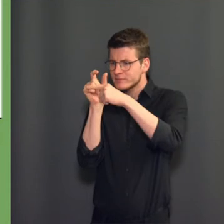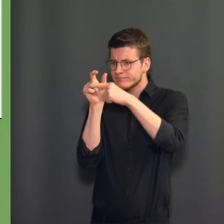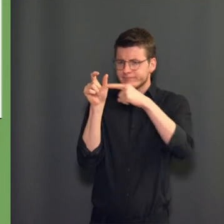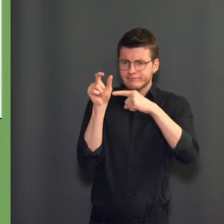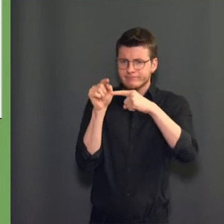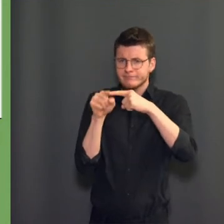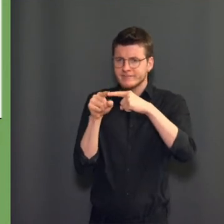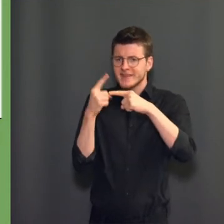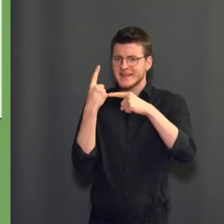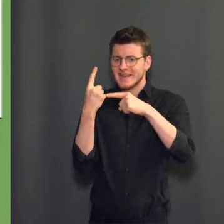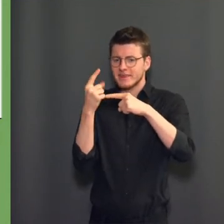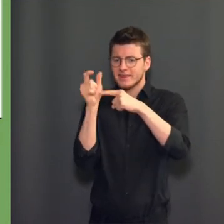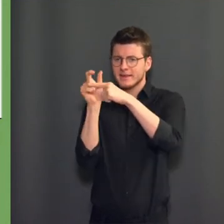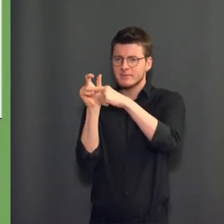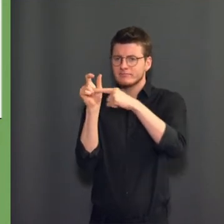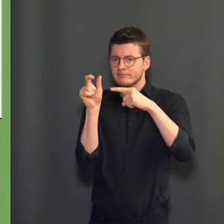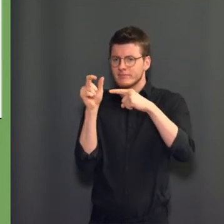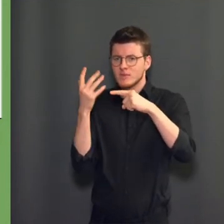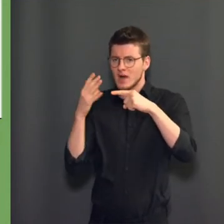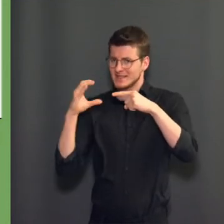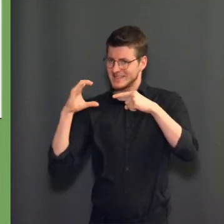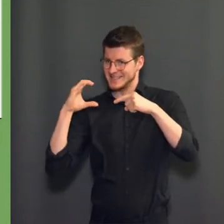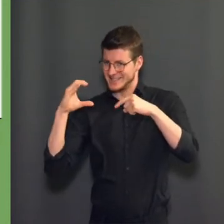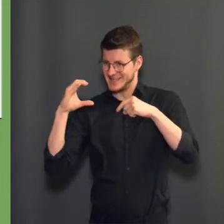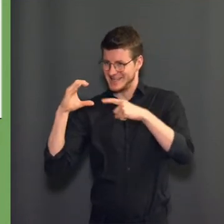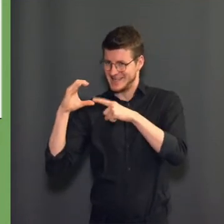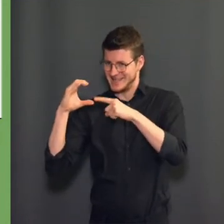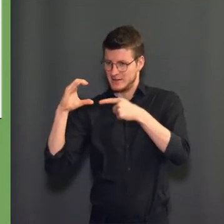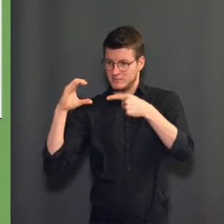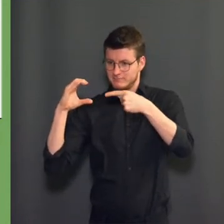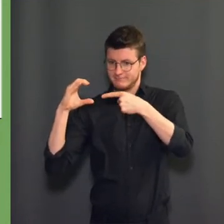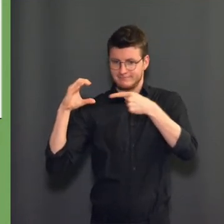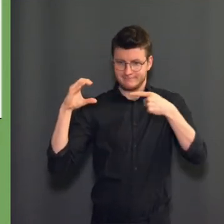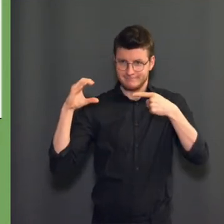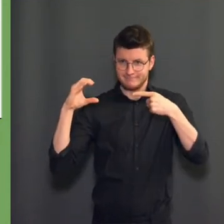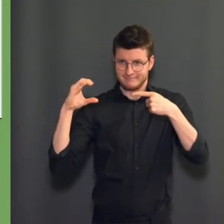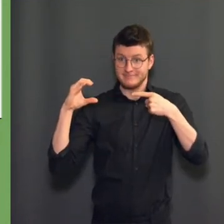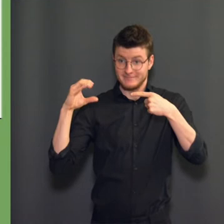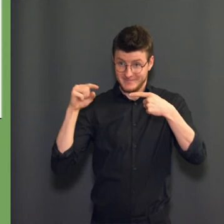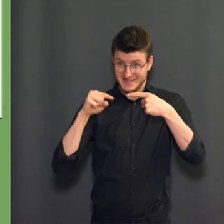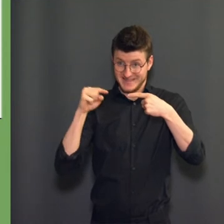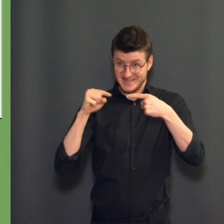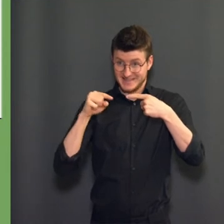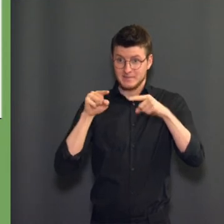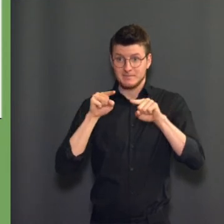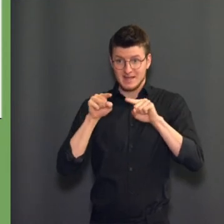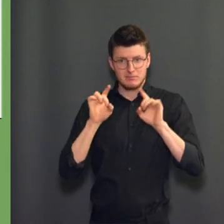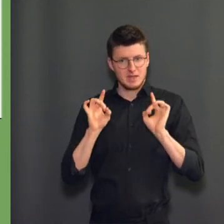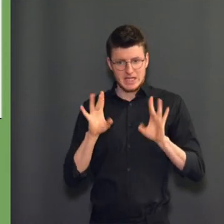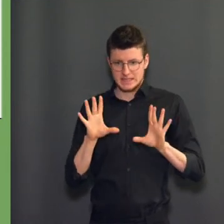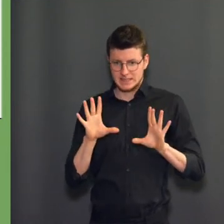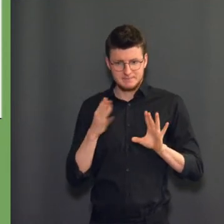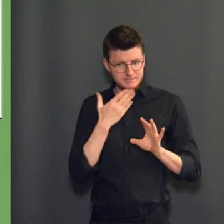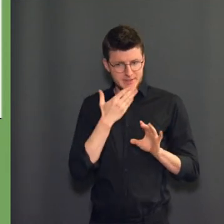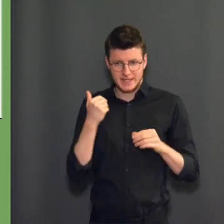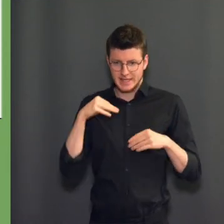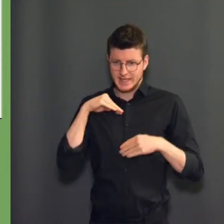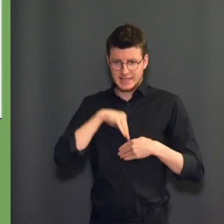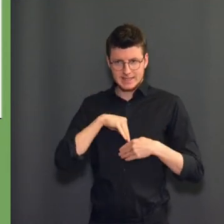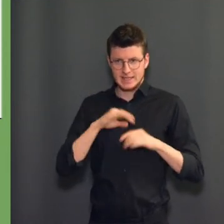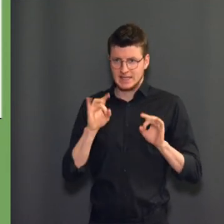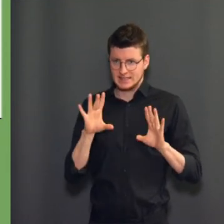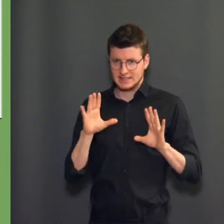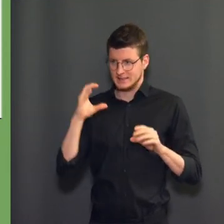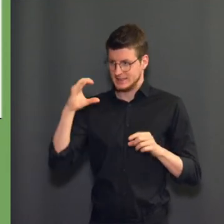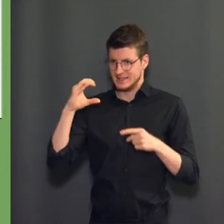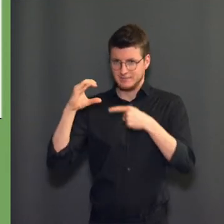van de C. Eén streepje betekent dus niets. Een streepje ter hoogte